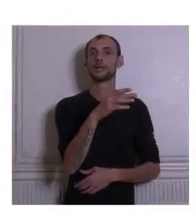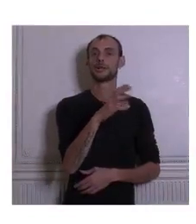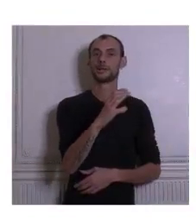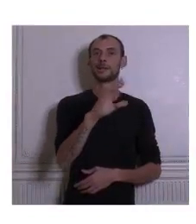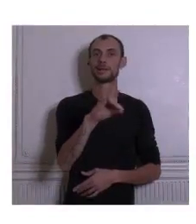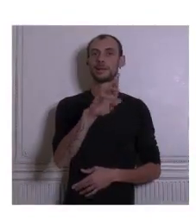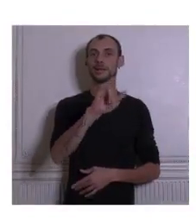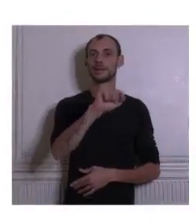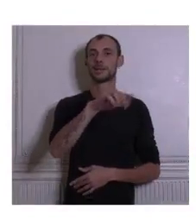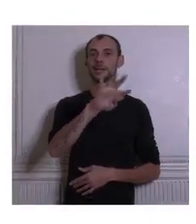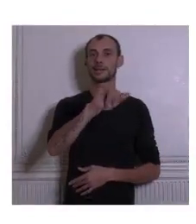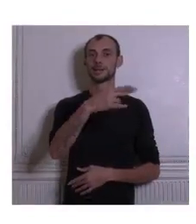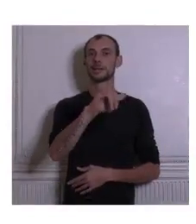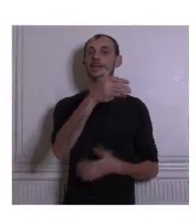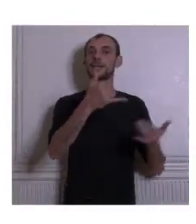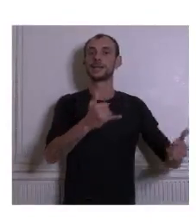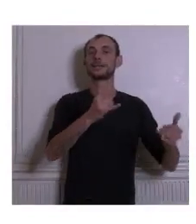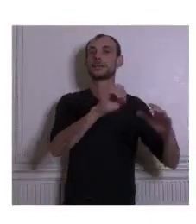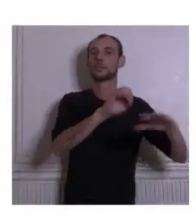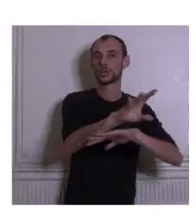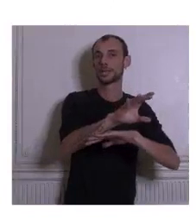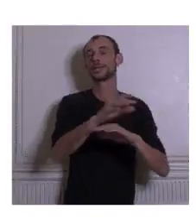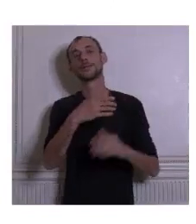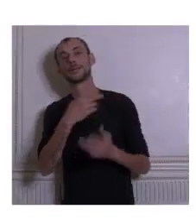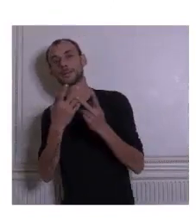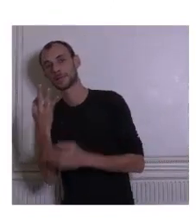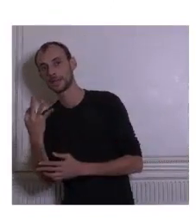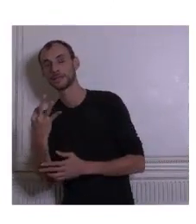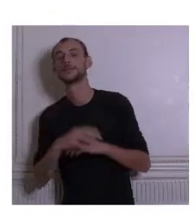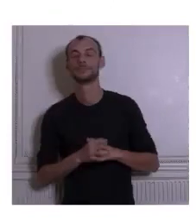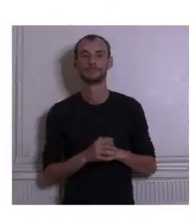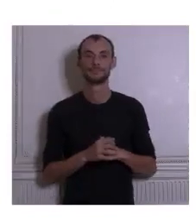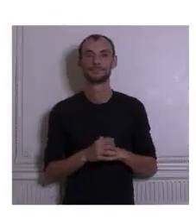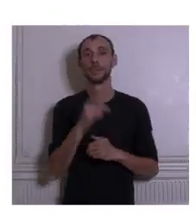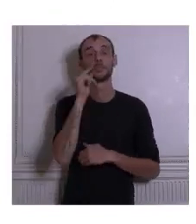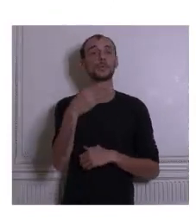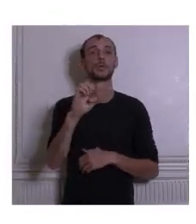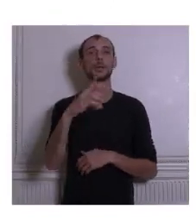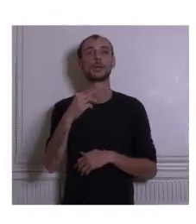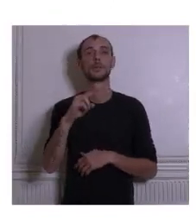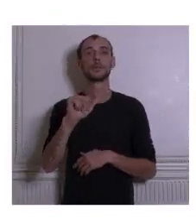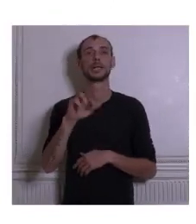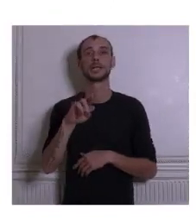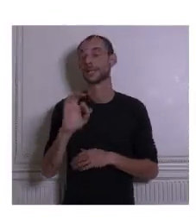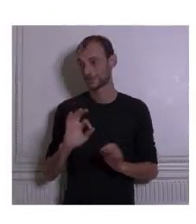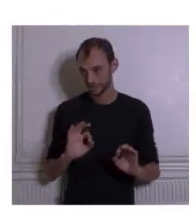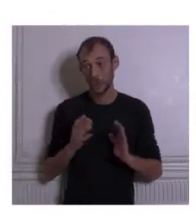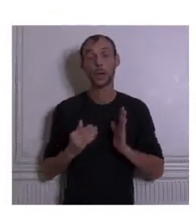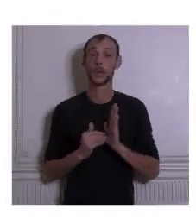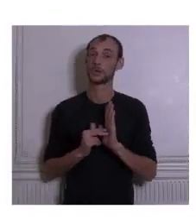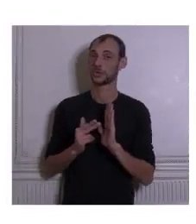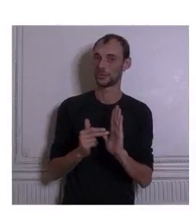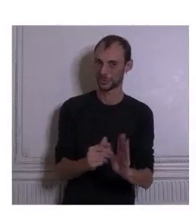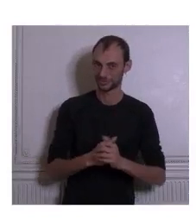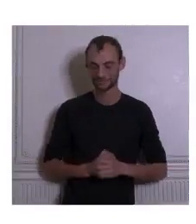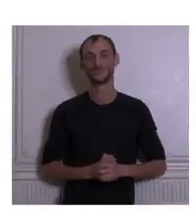venir, même s'ils ne sont plus là, de pouvoir ne plus reproduire ce genre de choses-là. Voilà. Alors, ce morceau d'histoire, quand